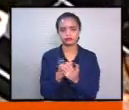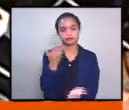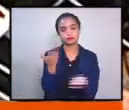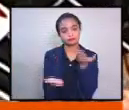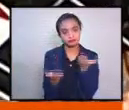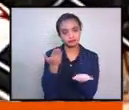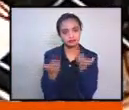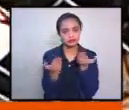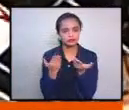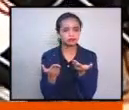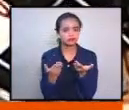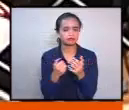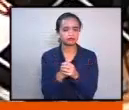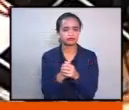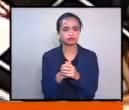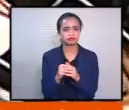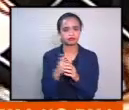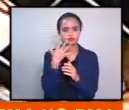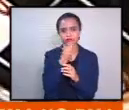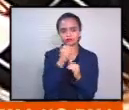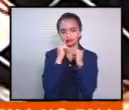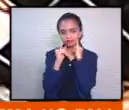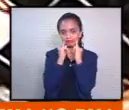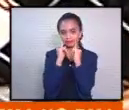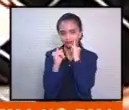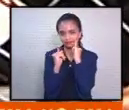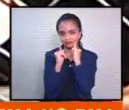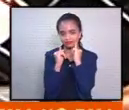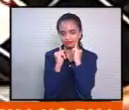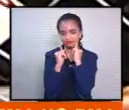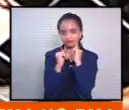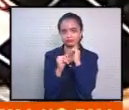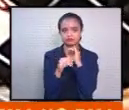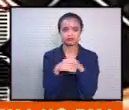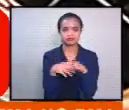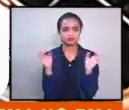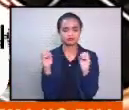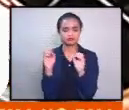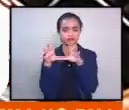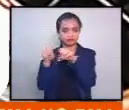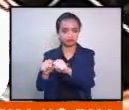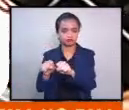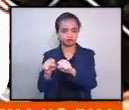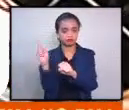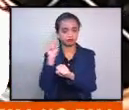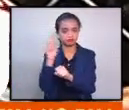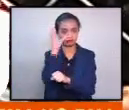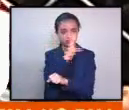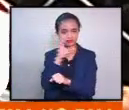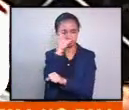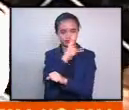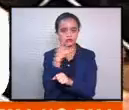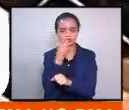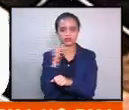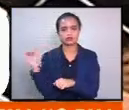Probably, accordingly, sa mga na-interview namin na mga unang nahuli namin, ang hinahanap nila yung kapwa